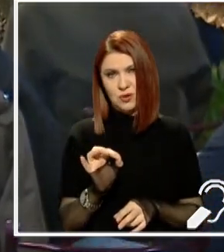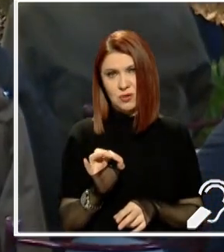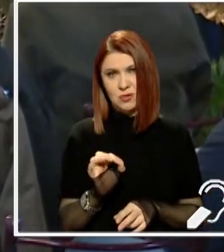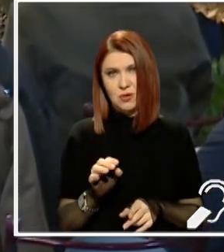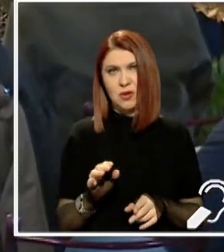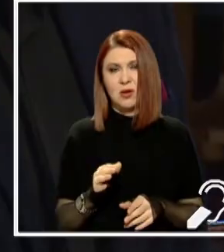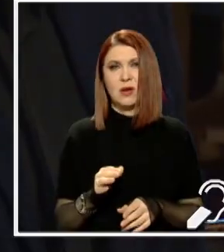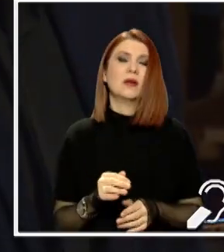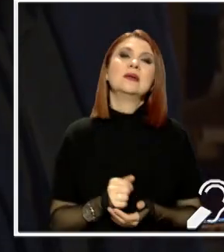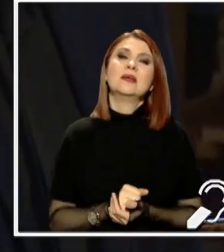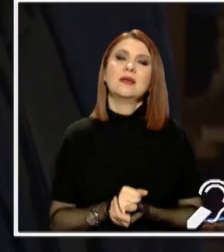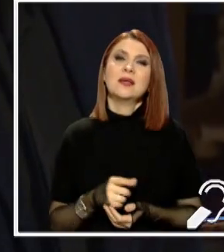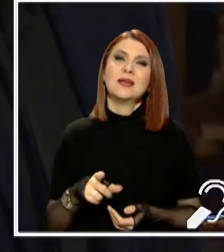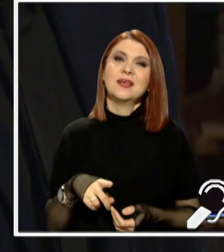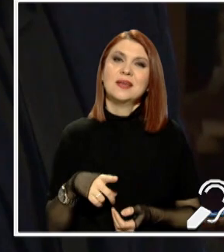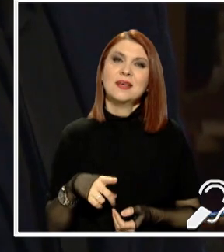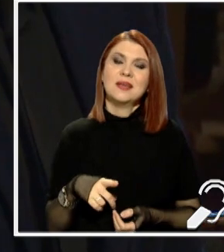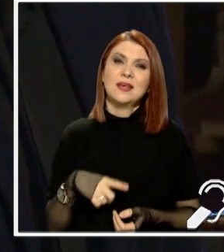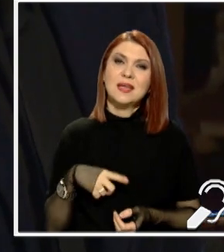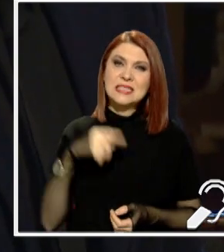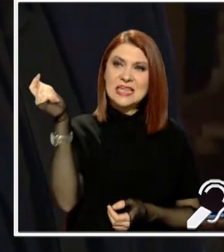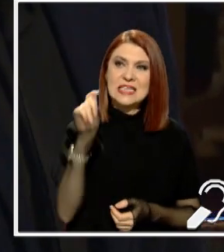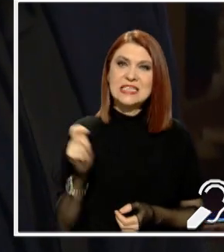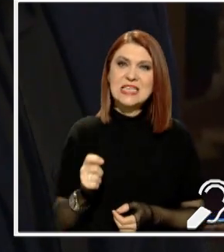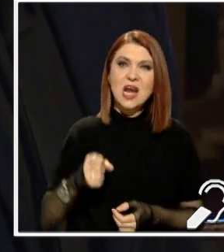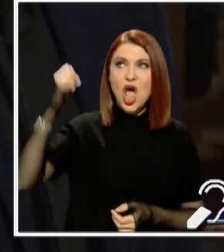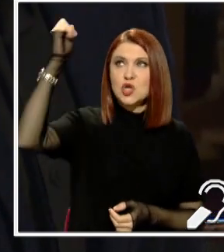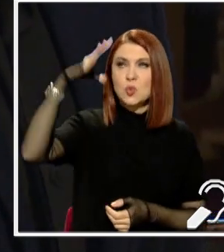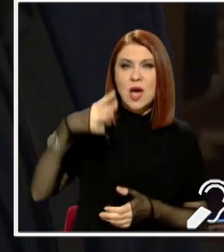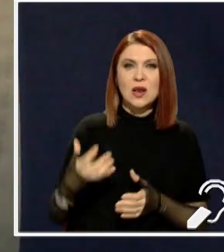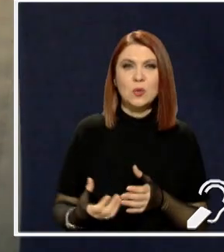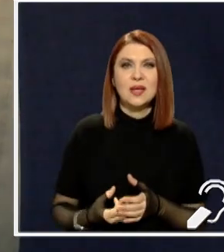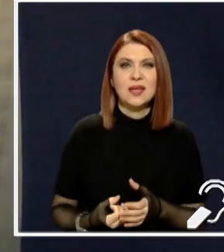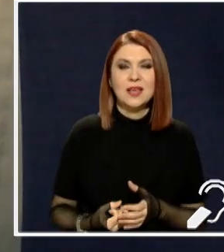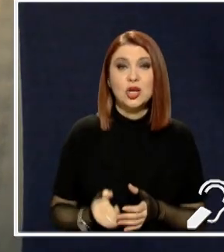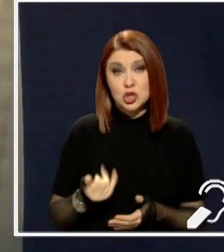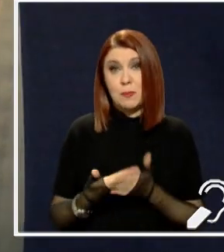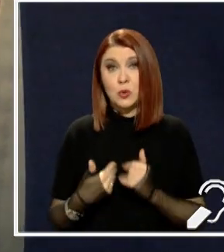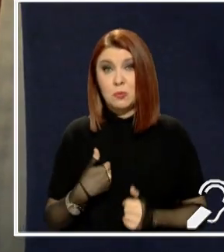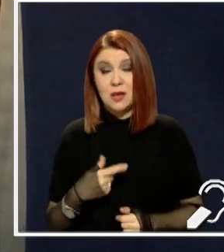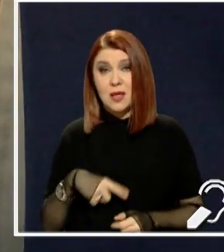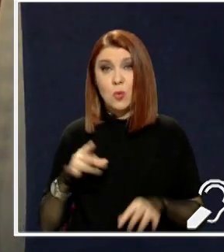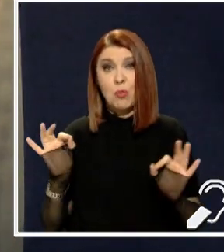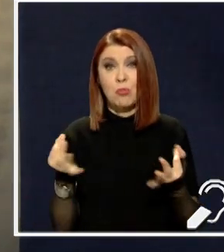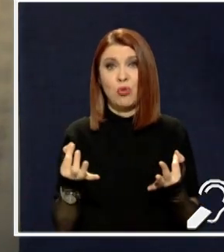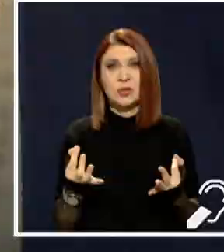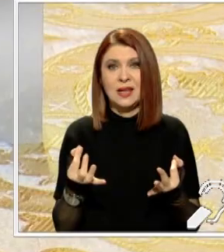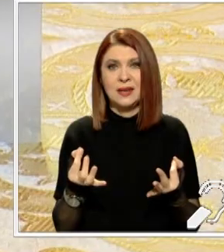așa depărtare, este țara soarelui răsare și pentru mine este un model